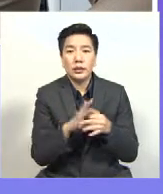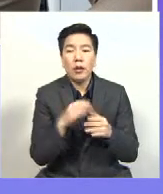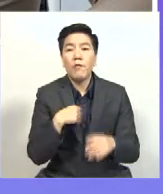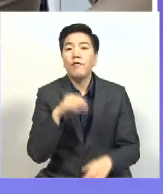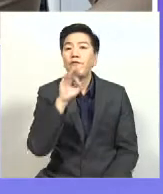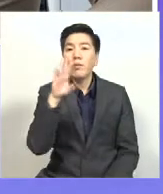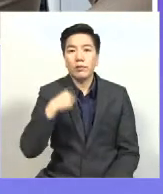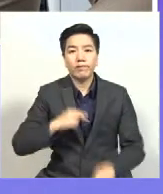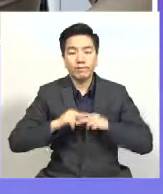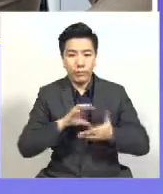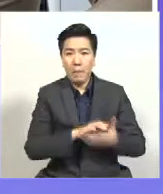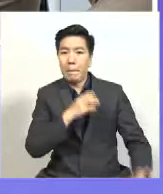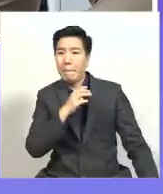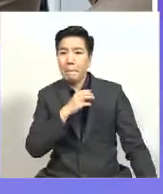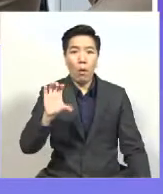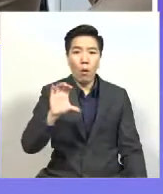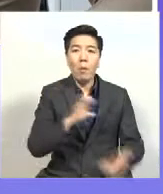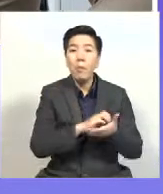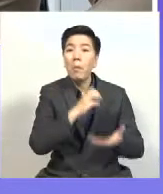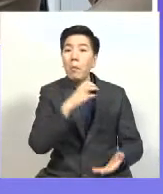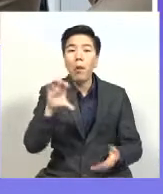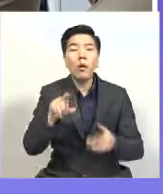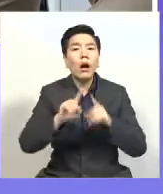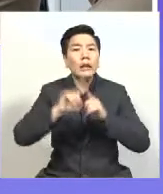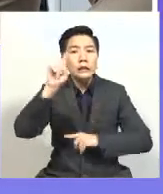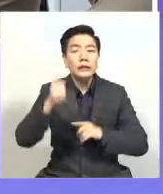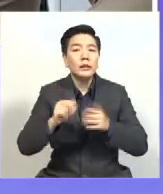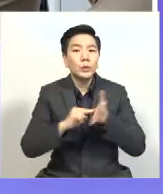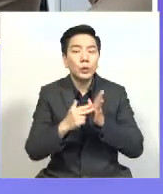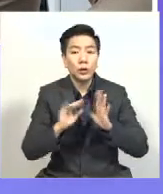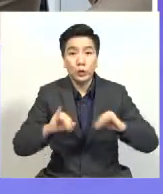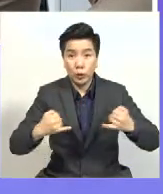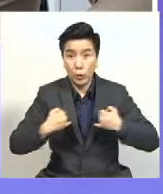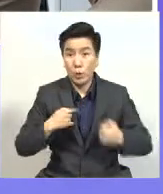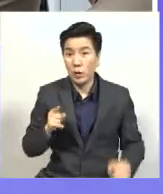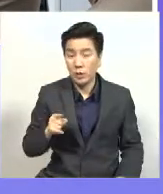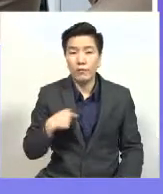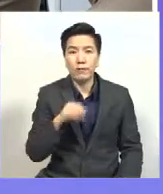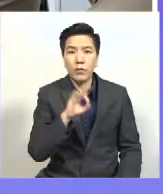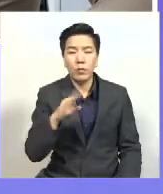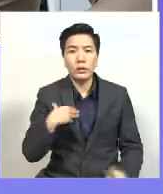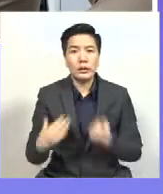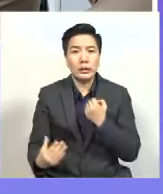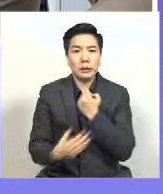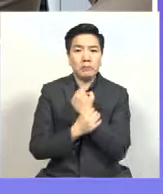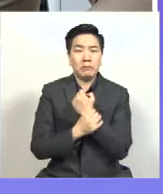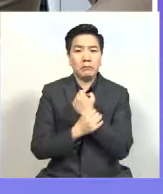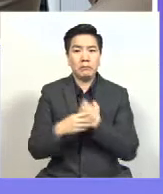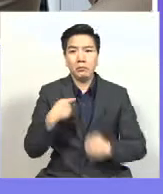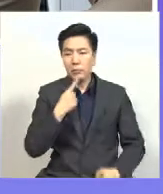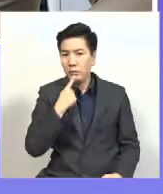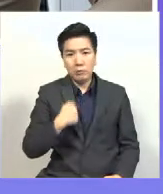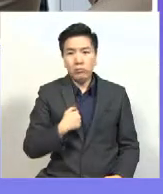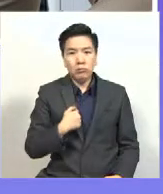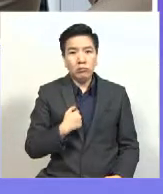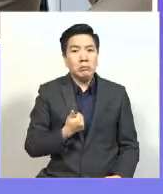สต์ Facebook ที่ท่านบอกว่าเป็นการกระทำความผิดอันดับหนึ่งเนี่ยถ้าเกิดว่าเจ้าของแอคเคาท์ Facebook เขาถูกจับกุมแล้วเขาบอกว่าตั